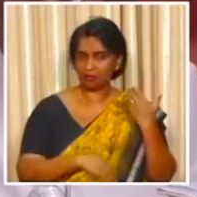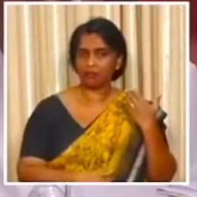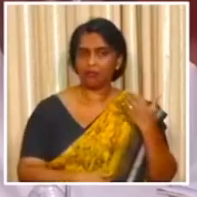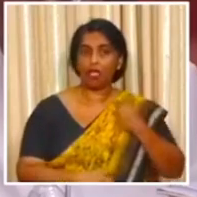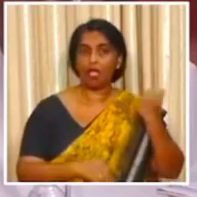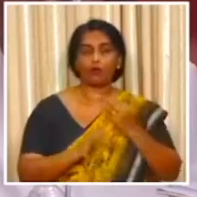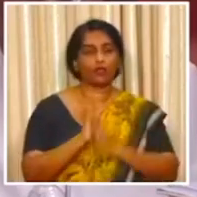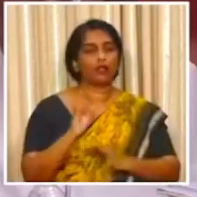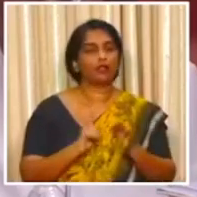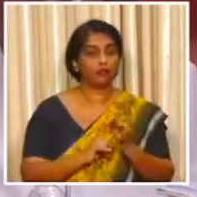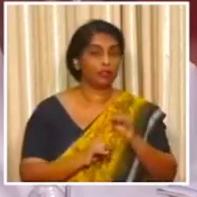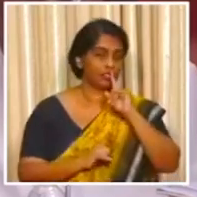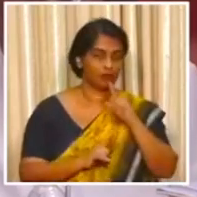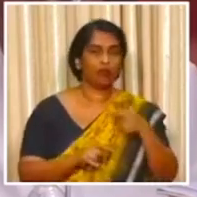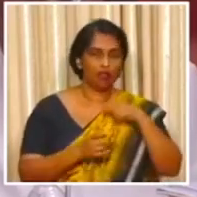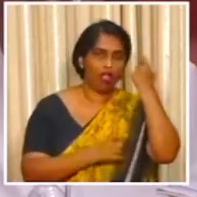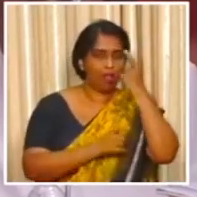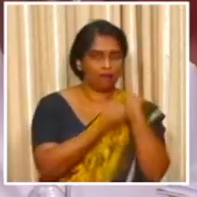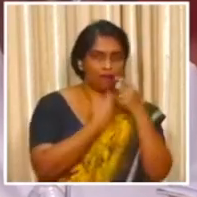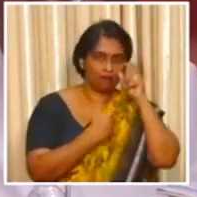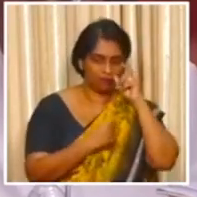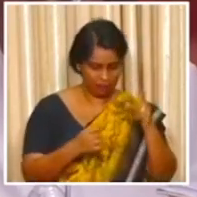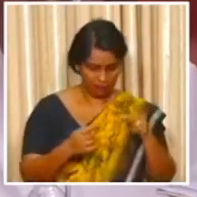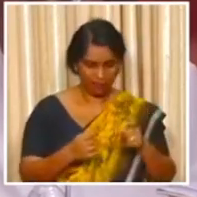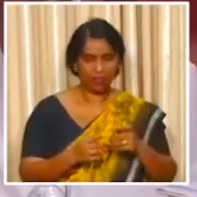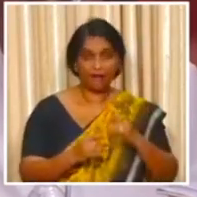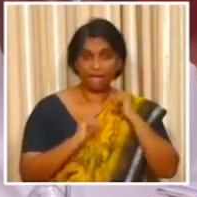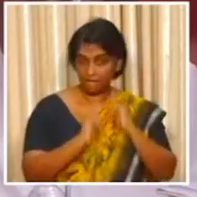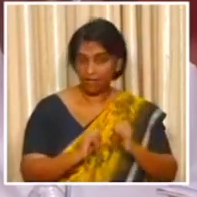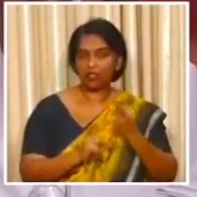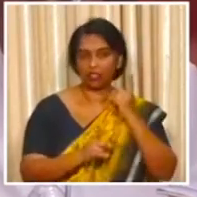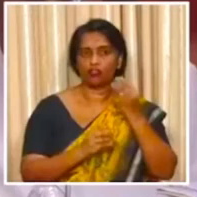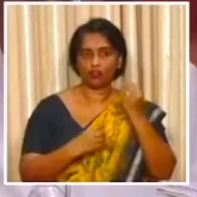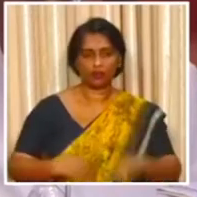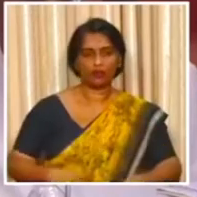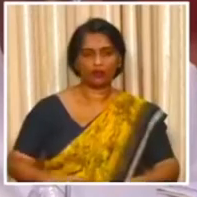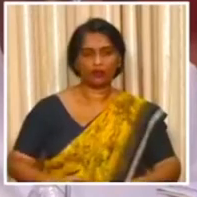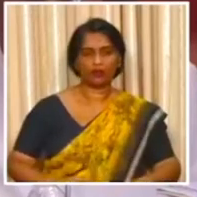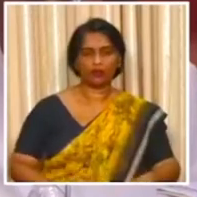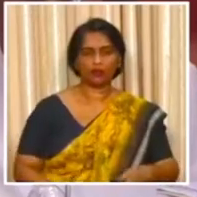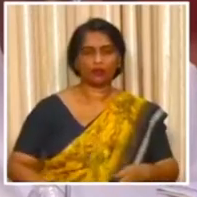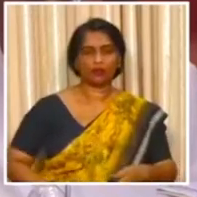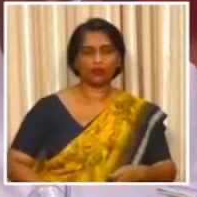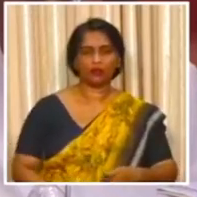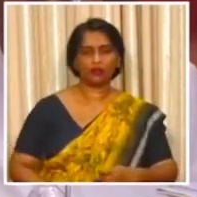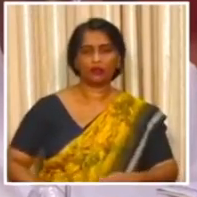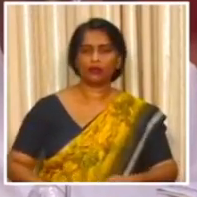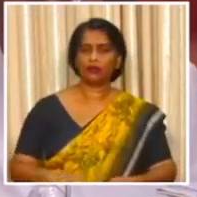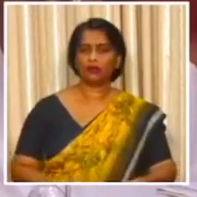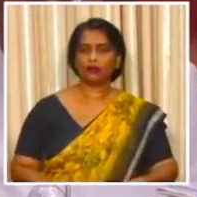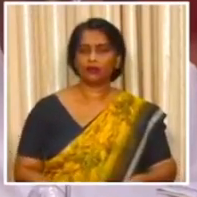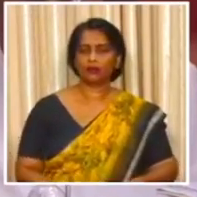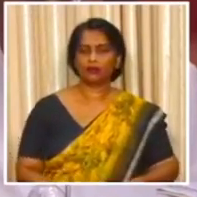අලුත් ඇමතිවරු කිව්වා මේක ගැන හොයලා බලලා වැරදිකරණයට දඩුවම් දෙනවා කියලා. දැන් ඇත්ත වශයෙන්ම මේ අසුචි පෝර කියන එක